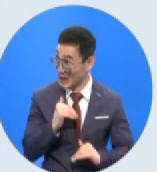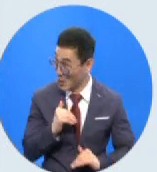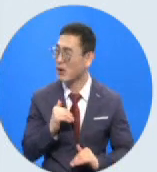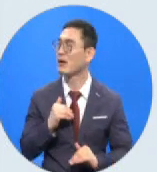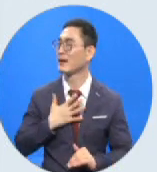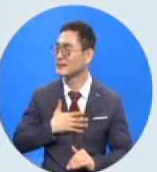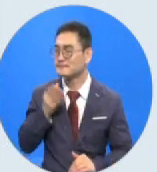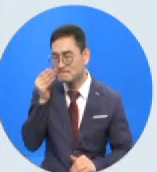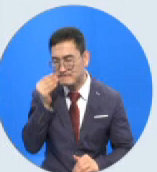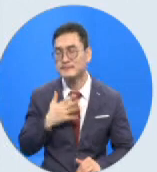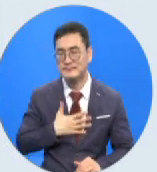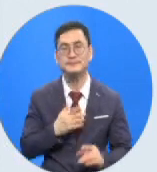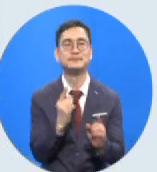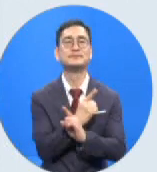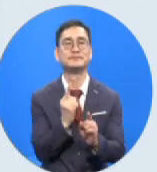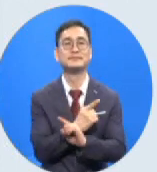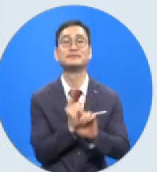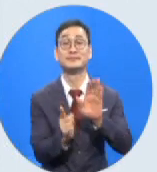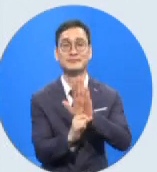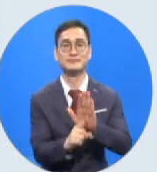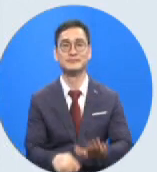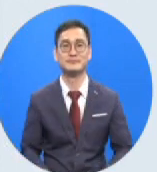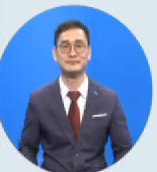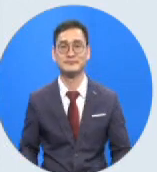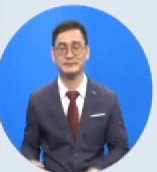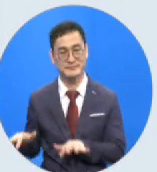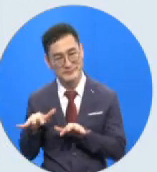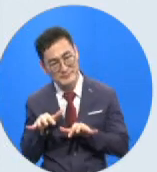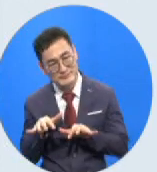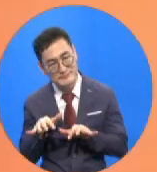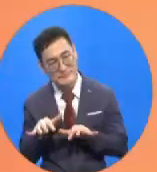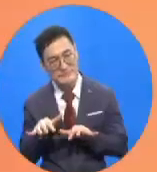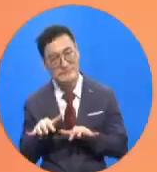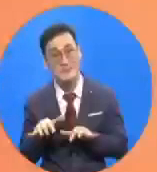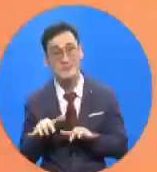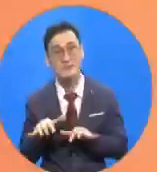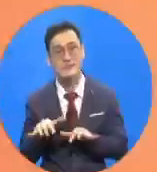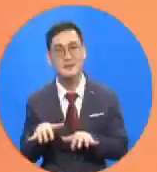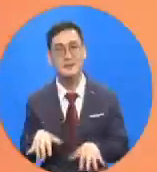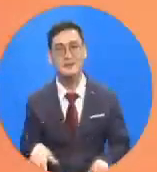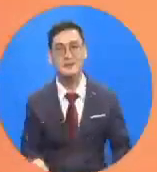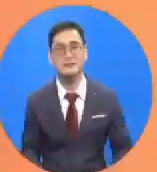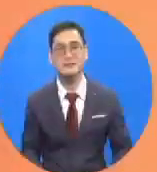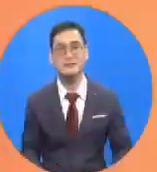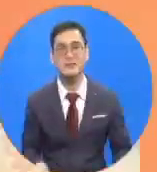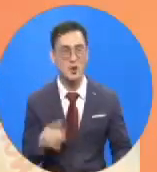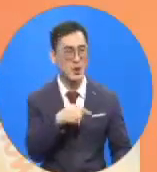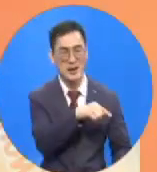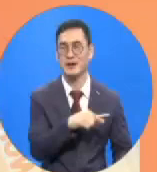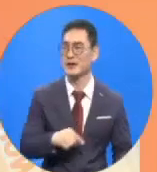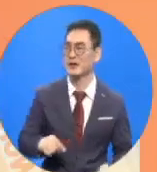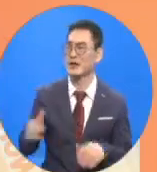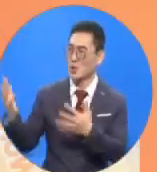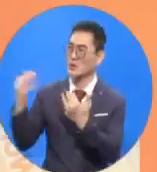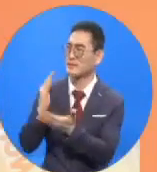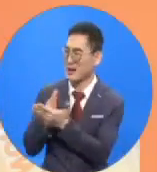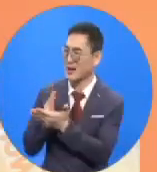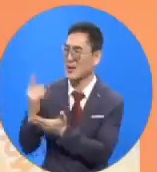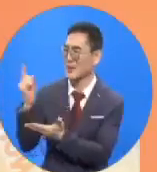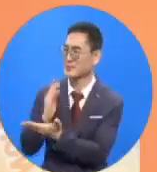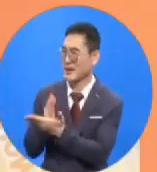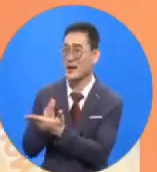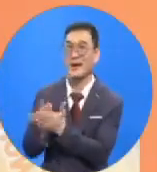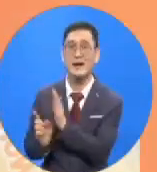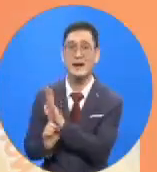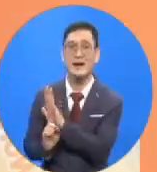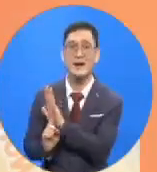문제를 해결 됐습니다 그래서 아마 백 클럽도 아까 플러스 오렌지 엔터테인먼트에서 사실 인사 없이 그냥 바로 입수 할 거거든요